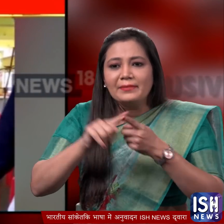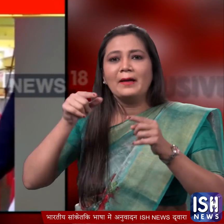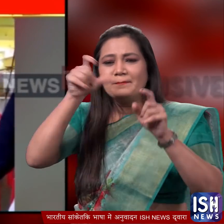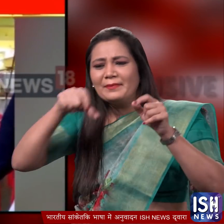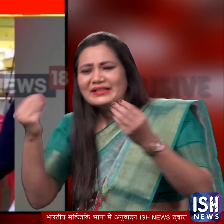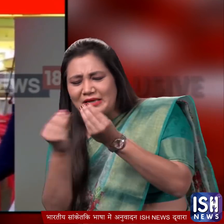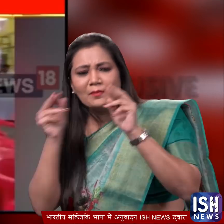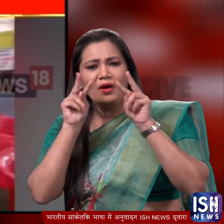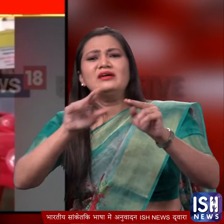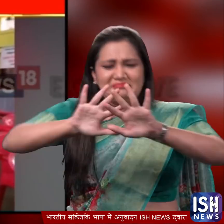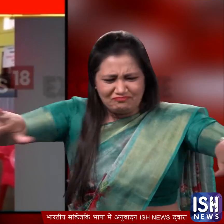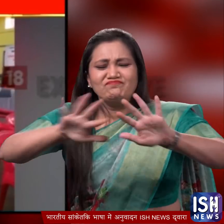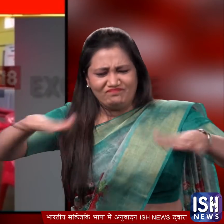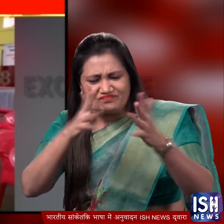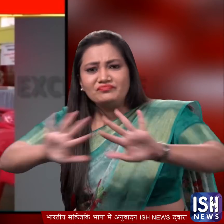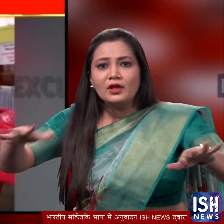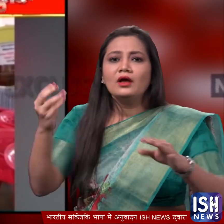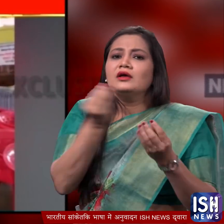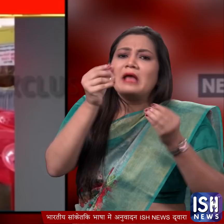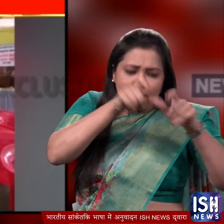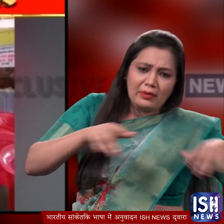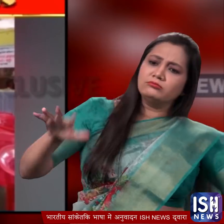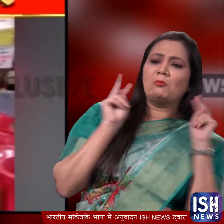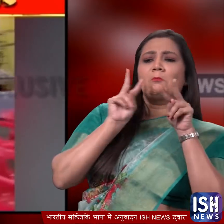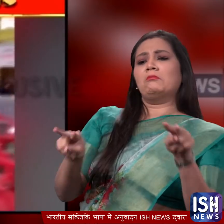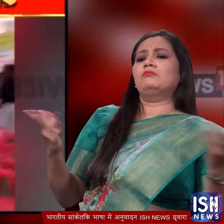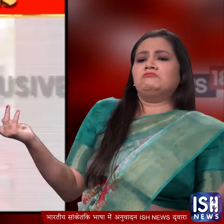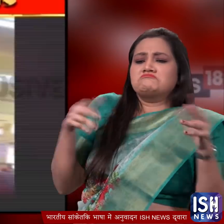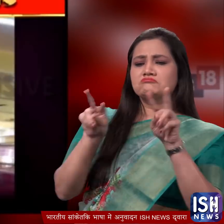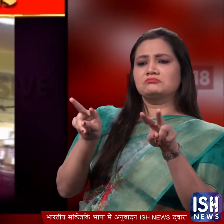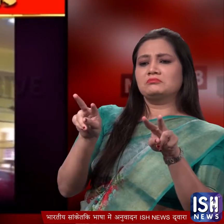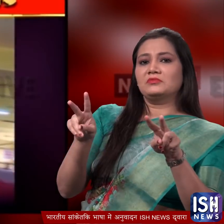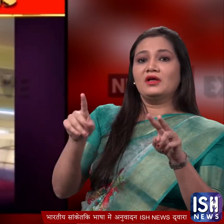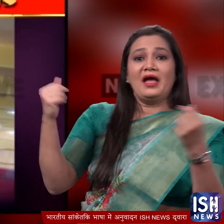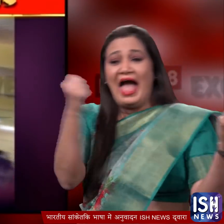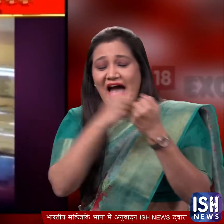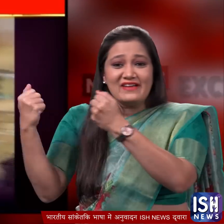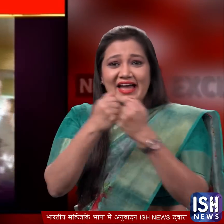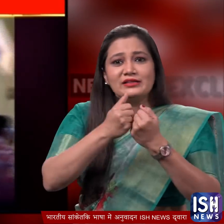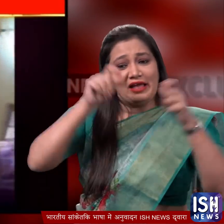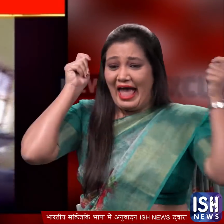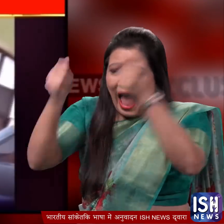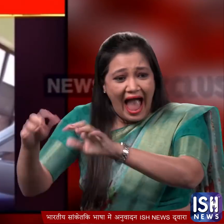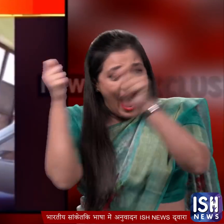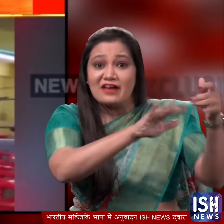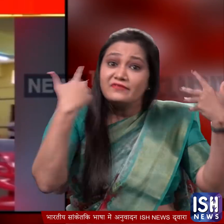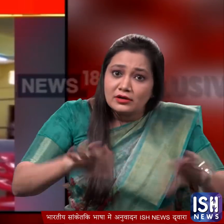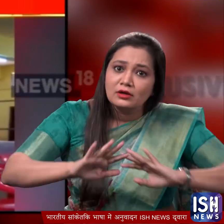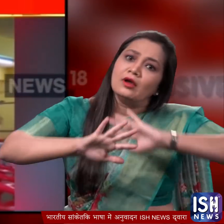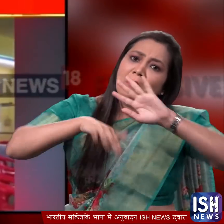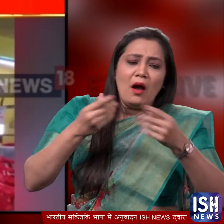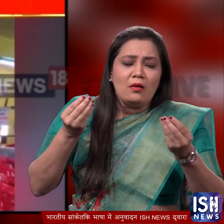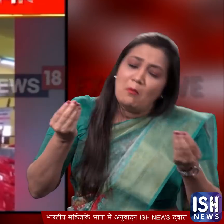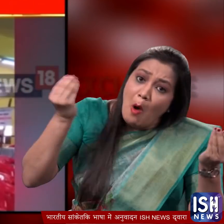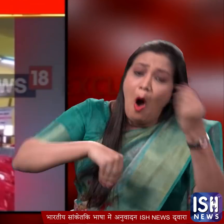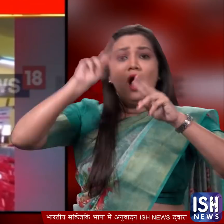इस दौरान वहां मौजूद कुछ लोगों ने बीच बचाव की कोशिश की, जबकि कुछ लोग दूर खड़े रहकर सिर्फ तमाशा देखते रहे। मारपीट के दौरान जब एक दूसरे पर कुर्सी फेंकने से बात नहीं